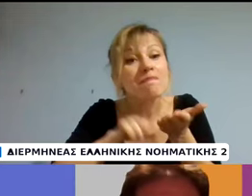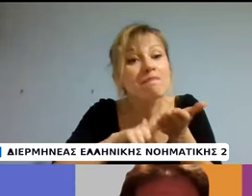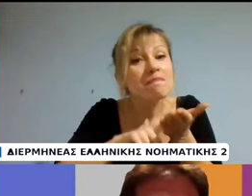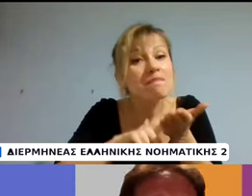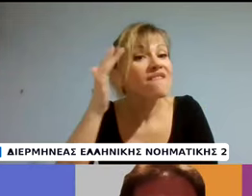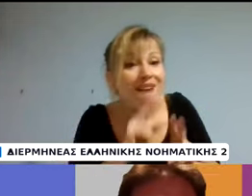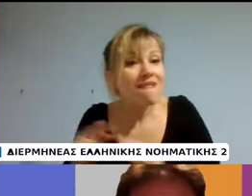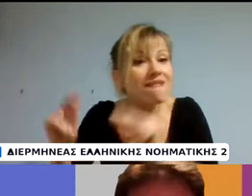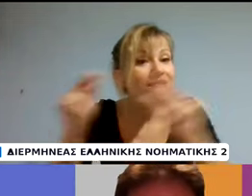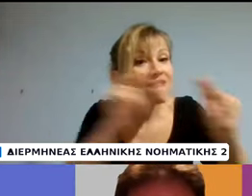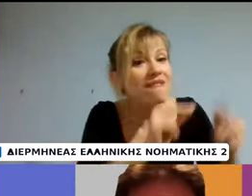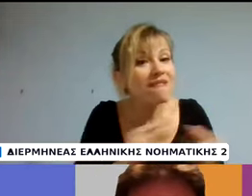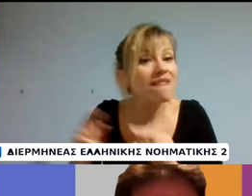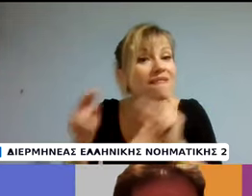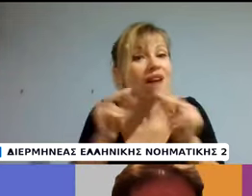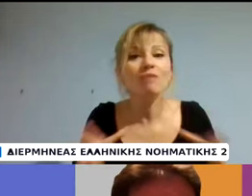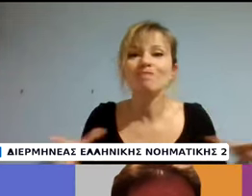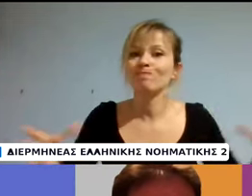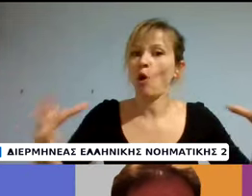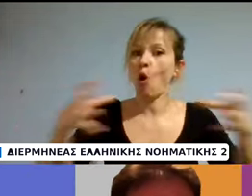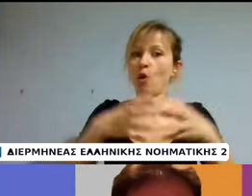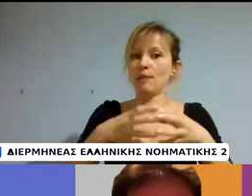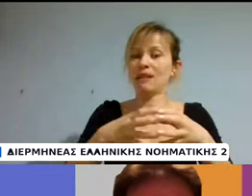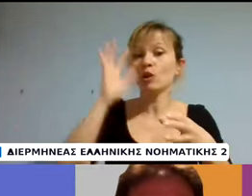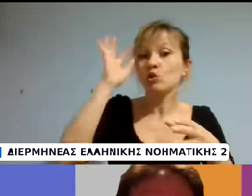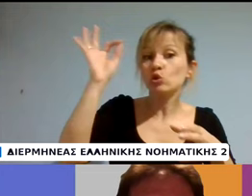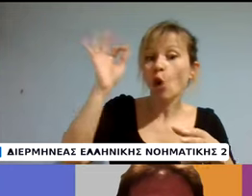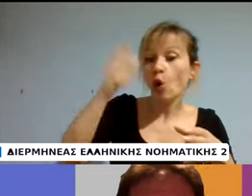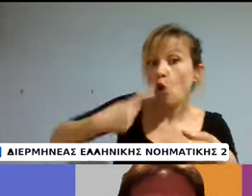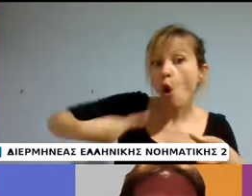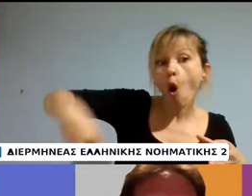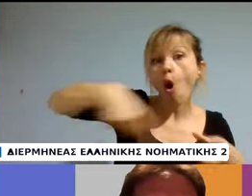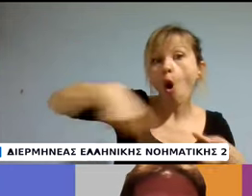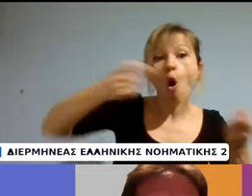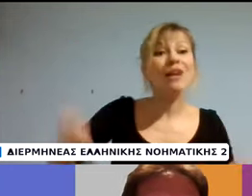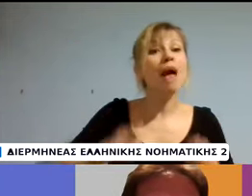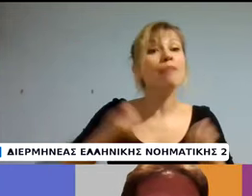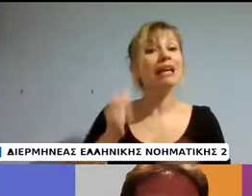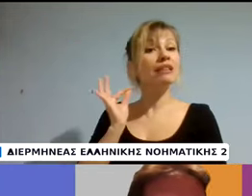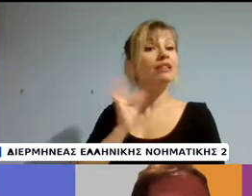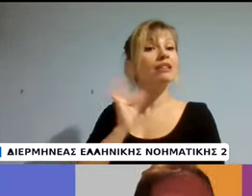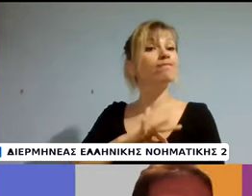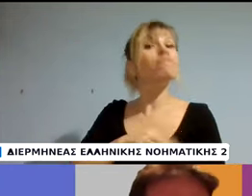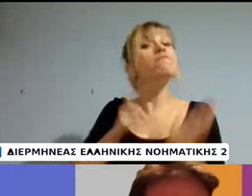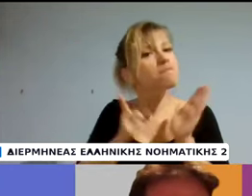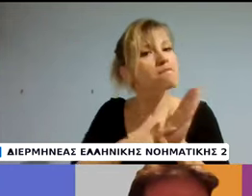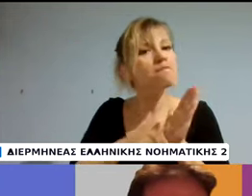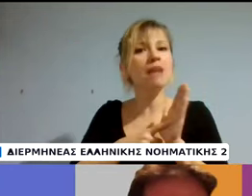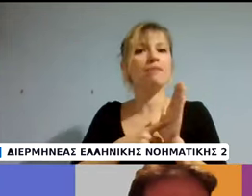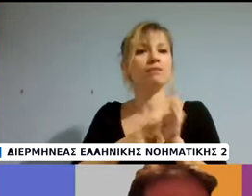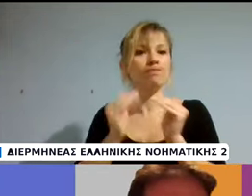το συμφέρον όλων των επαγγελματιών του κλάδου είναι να υπάρχει ένα συγκεκριμένο